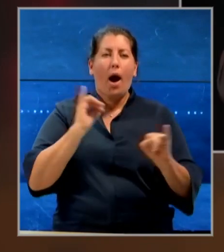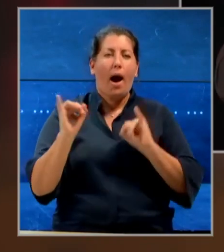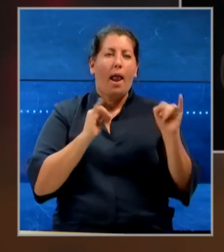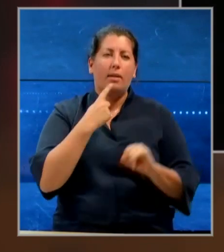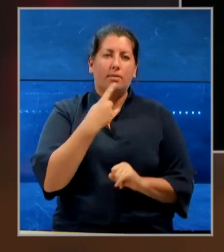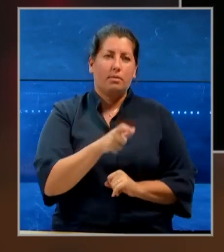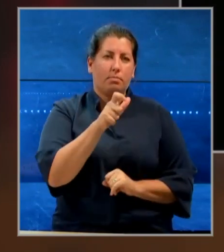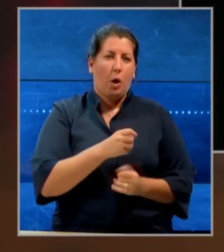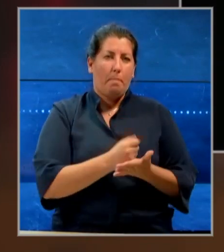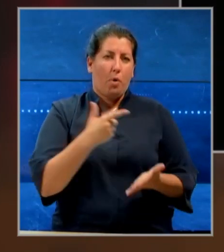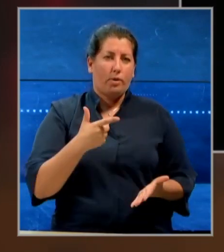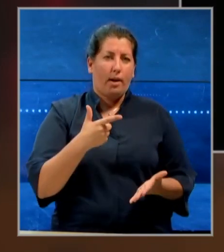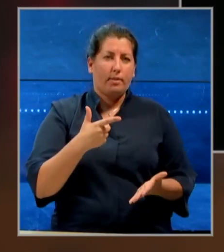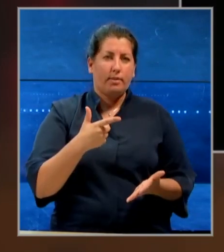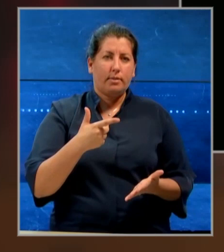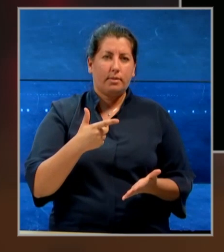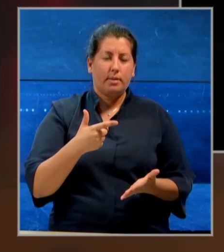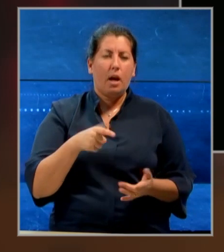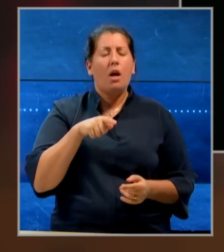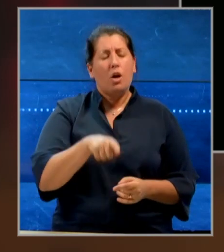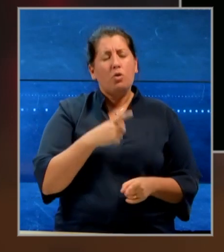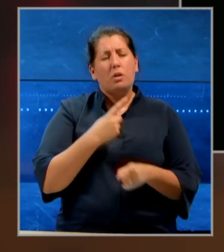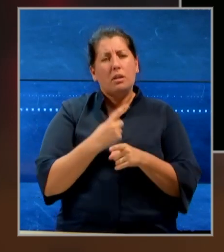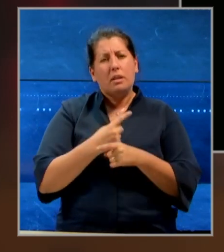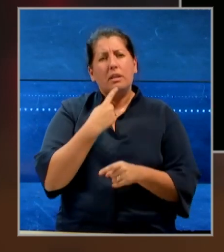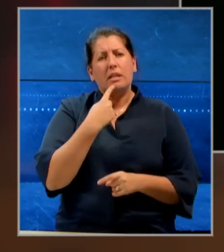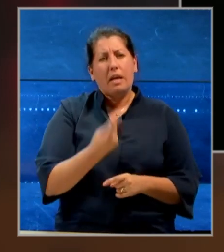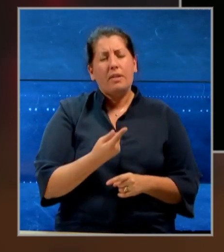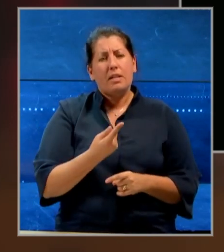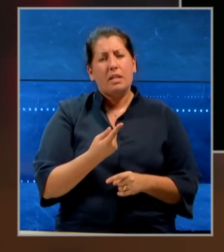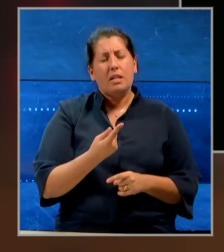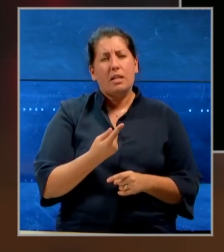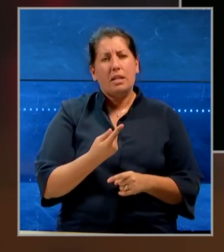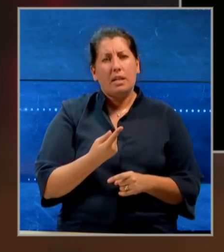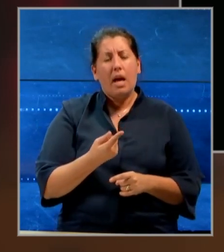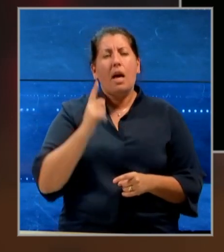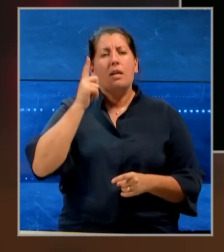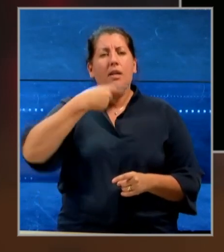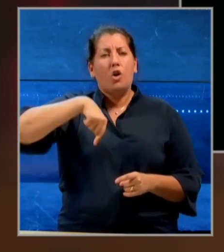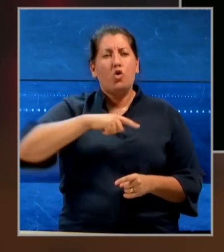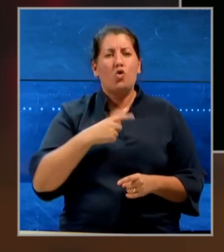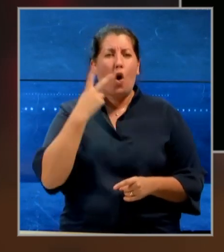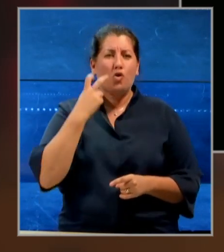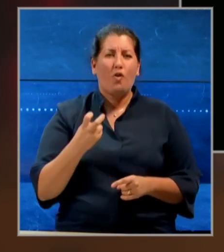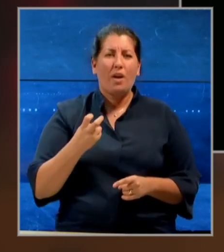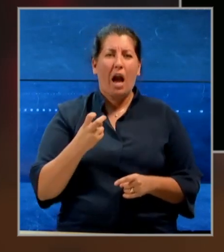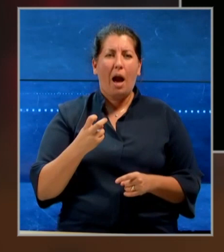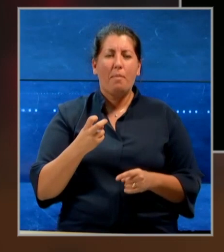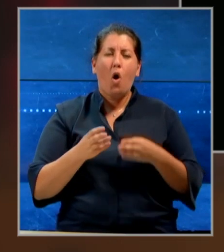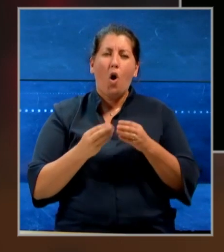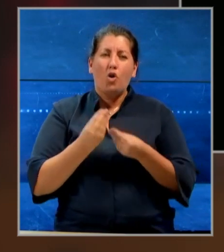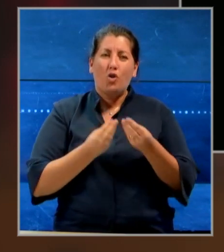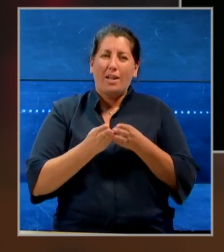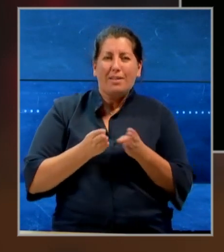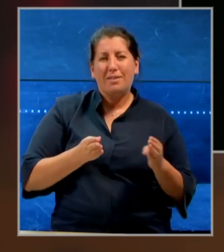calcio. A motivo di dirlo, soprattutto se nella ricerca, se non riusciamo a trovare un terzino sinistro nella nazionale italiana, ci sarà